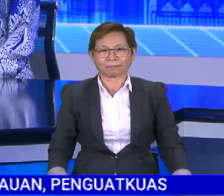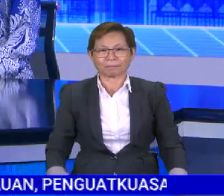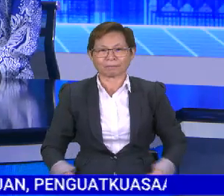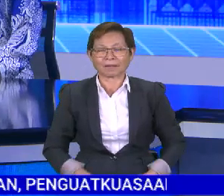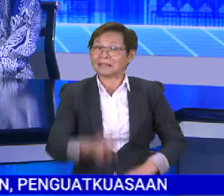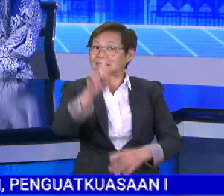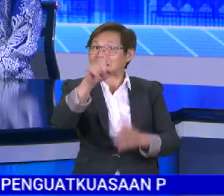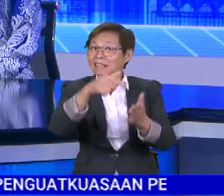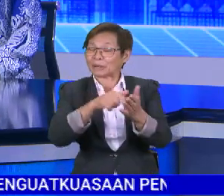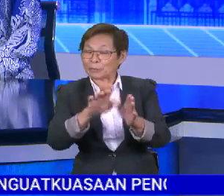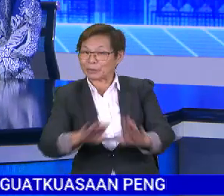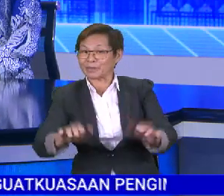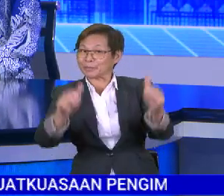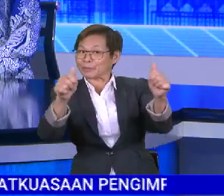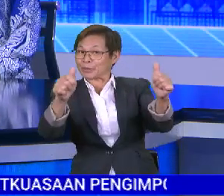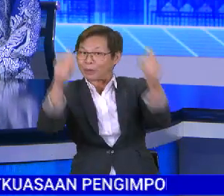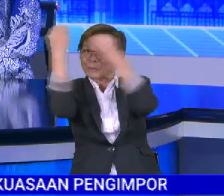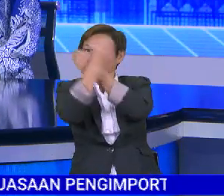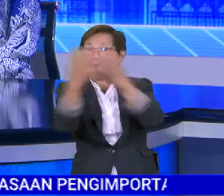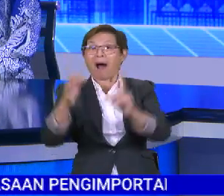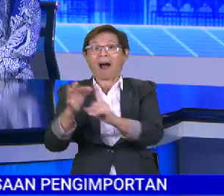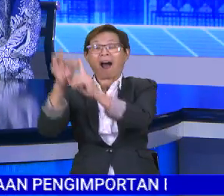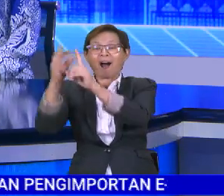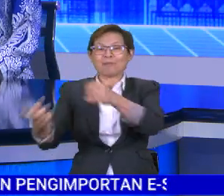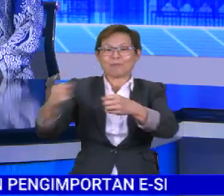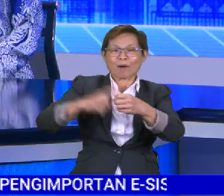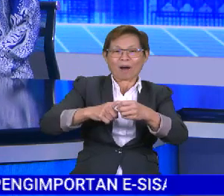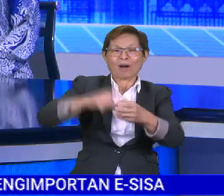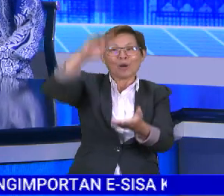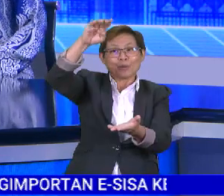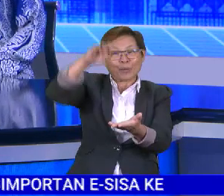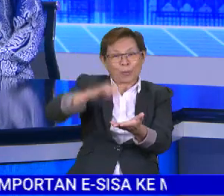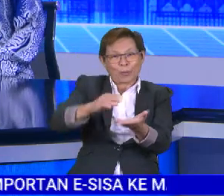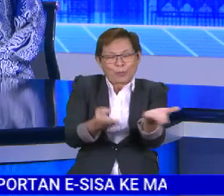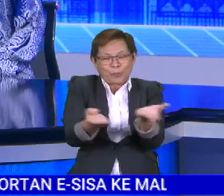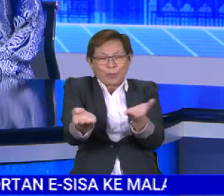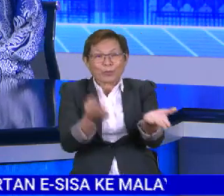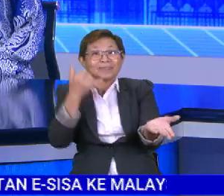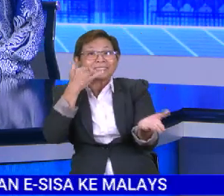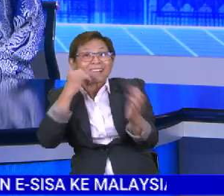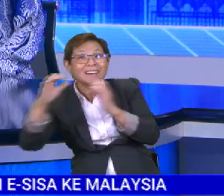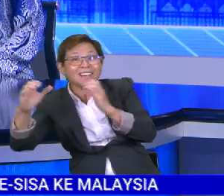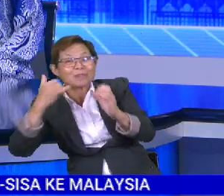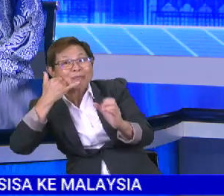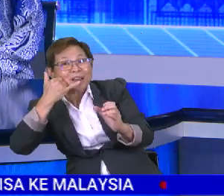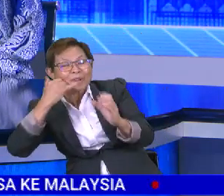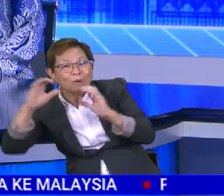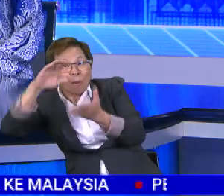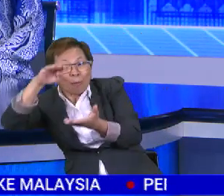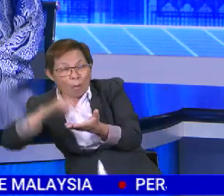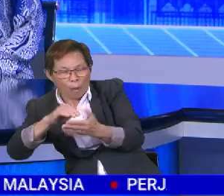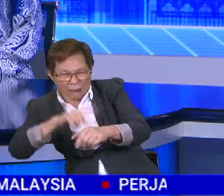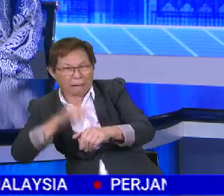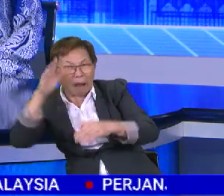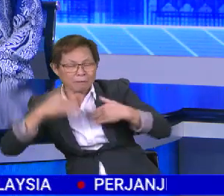satu lagi berita baik pengumuman khas mengenai penurunan harga kenikmatan Chilli komunikasi akan diadakan